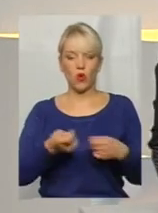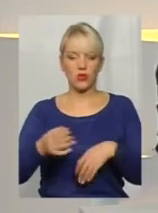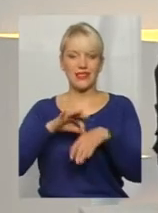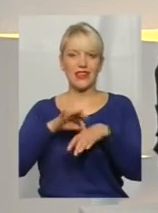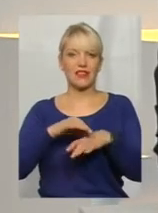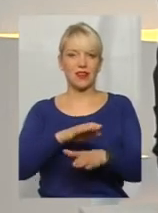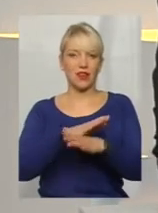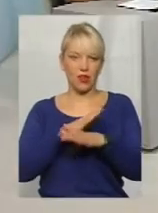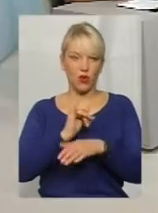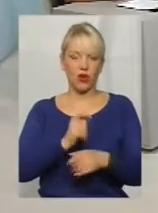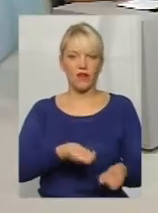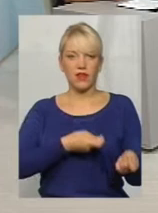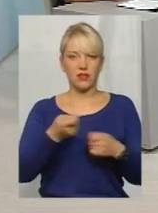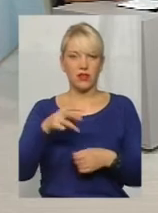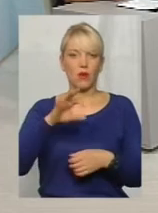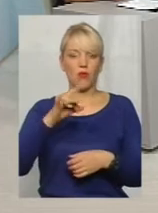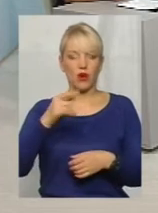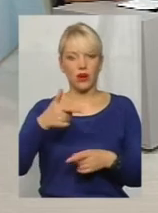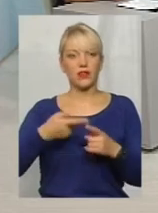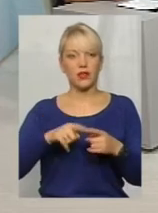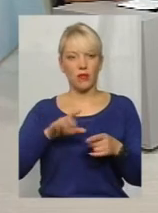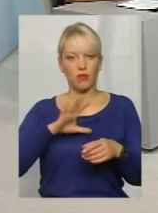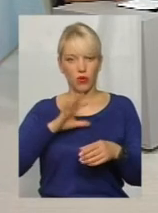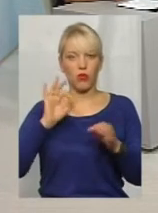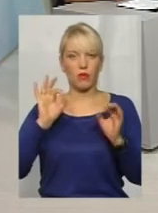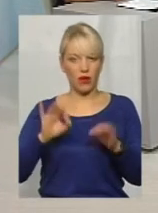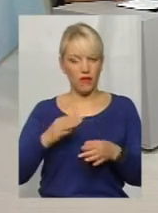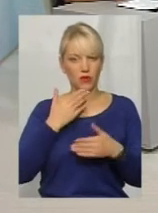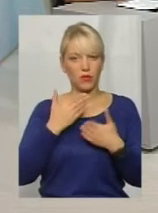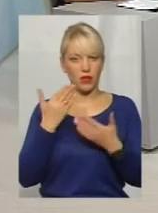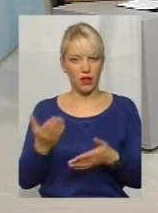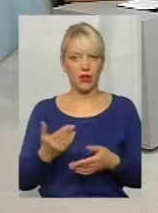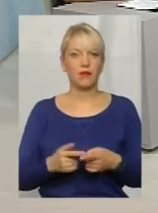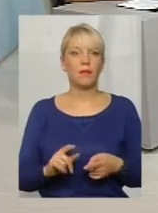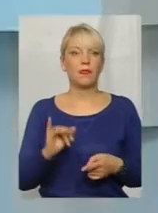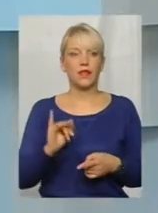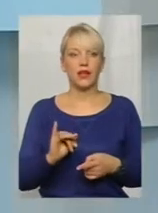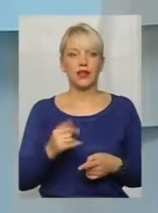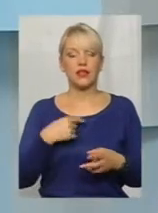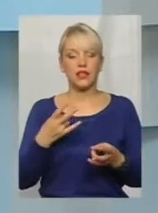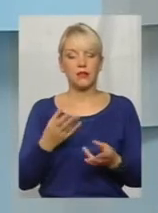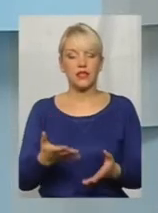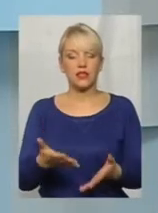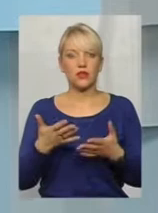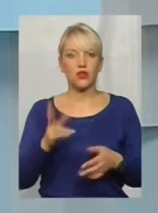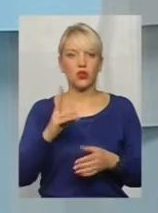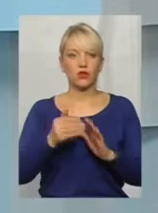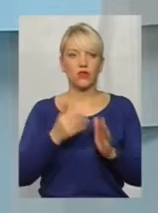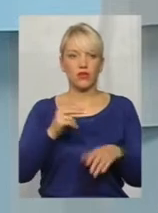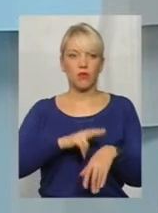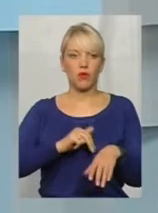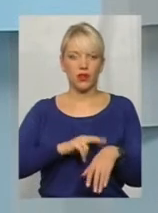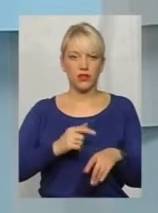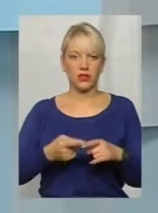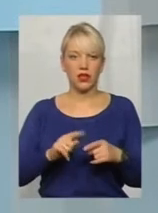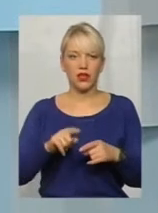морг. Це було правильно з вашої точки зору? Ви знаєте, нам потрібно з'ясувати, на який хто викликав поліцейських. Зі слів в сюжеті